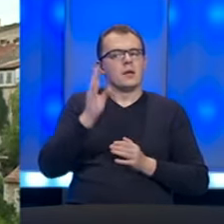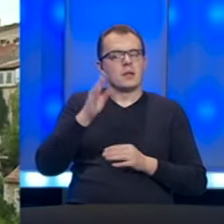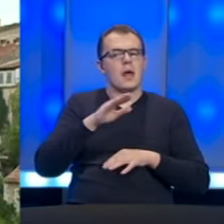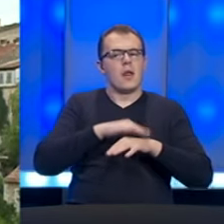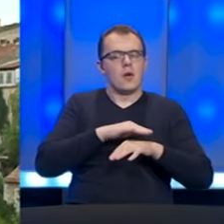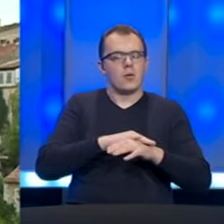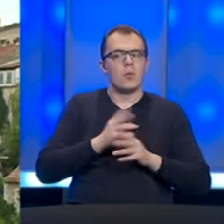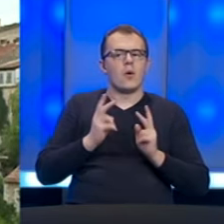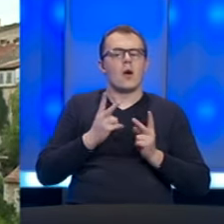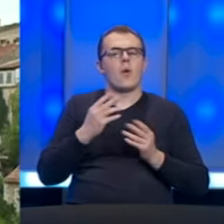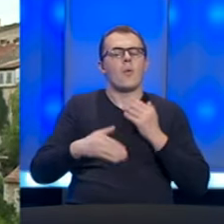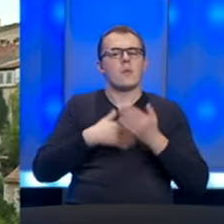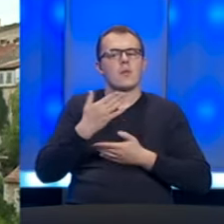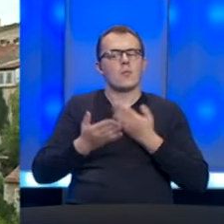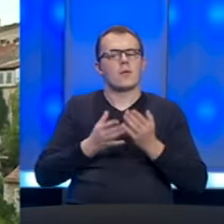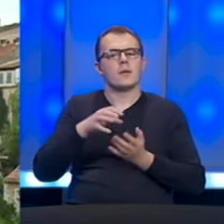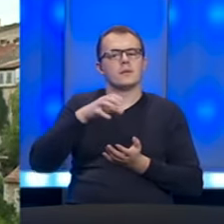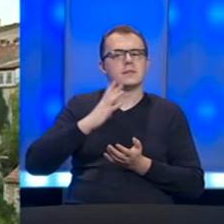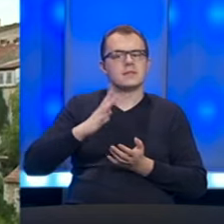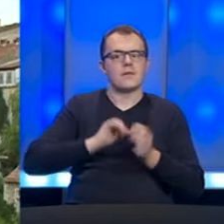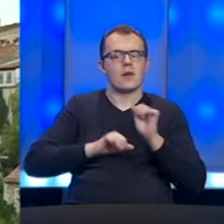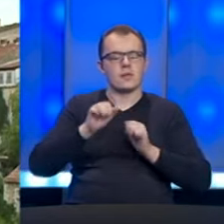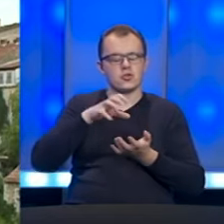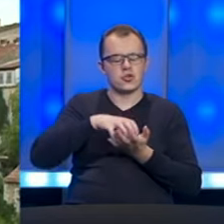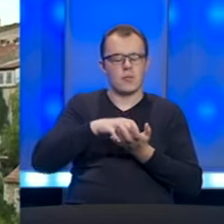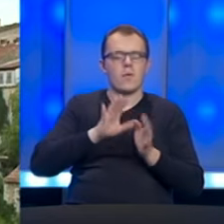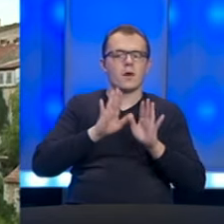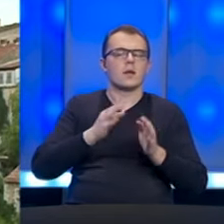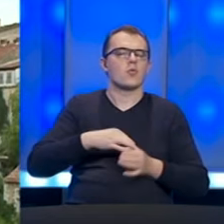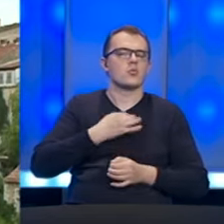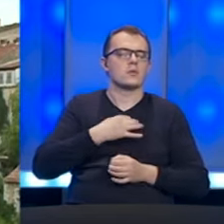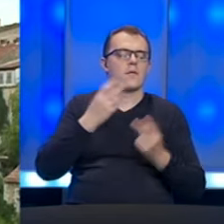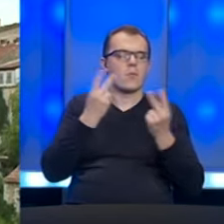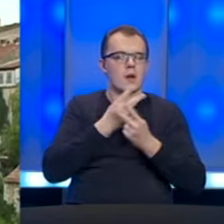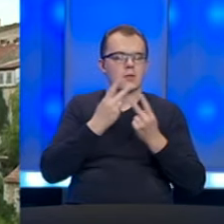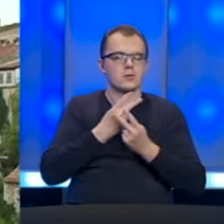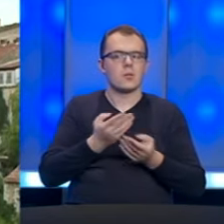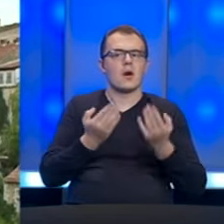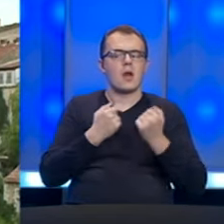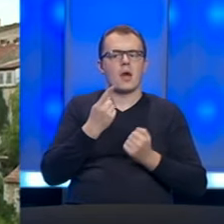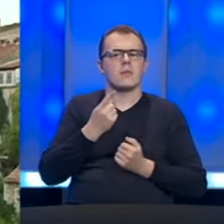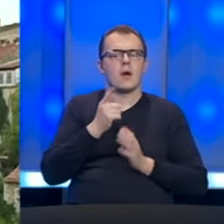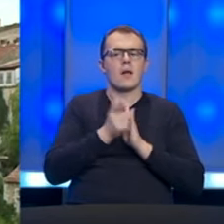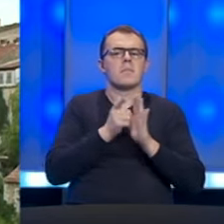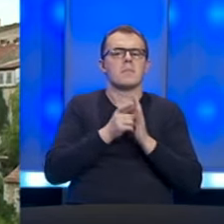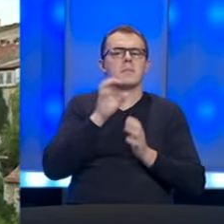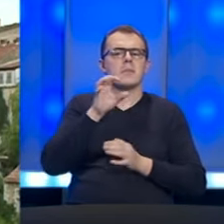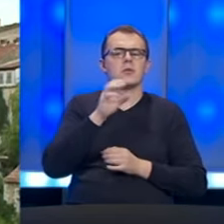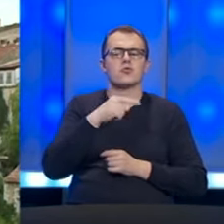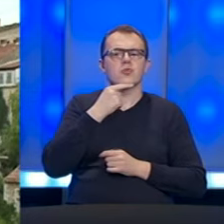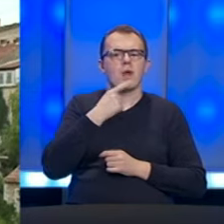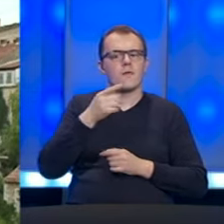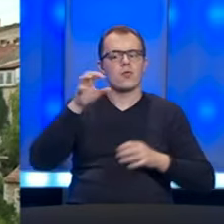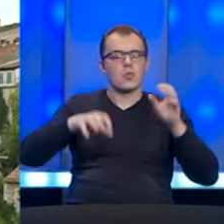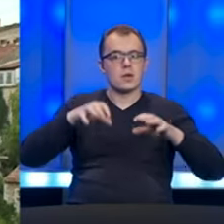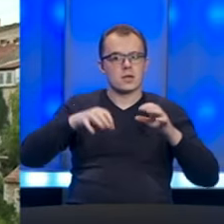ruku kako preporukama civilnih štabova, tako i zdravom razumu. Naime, meteorolozi su najavili kišu u većem